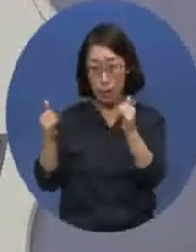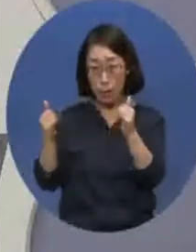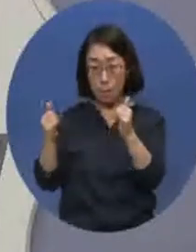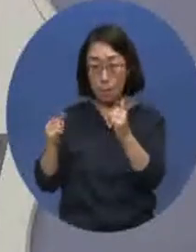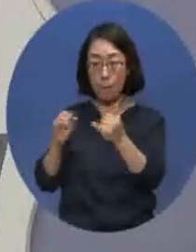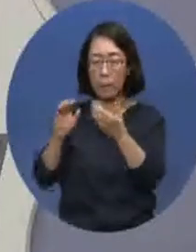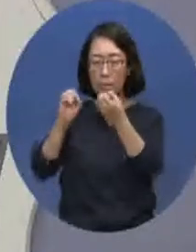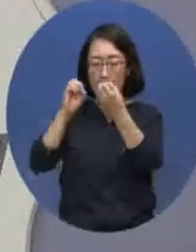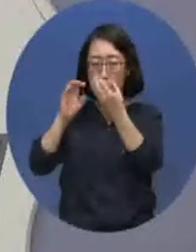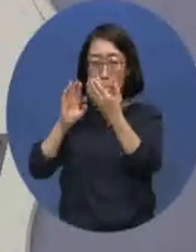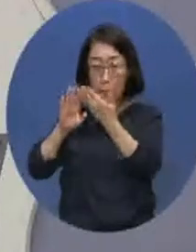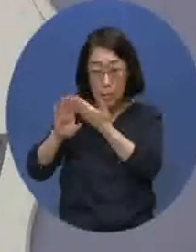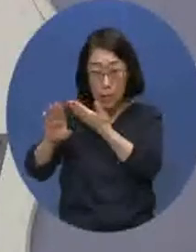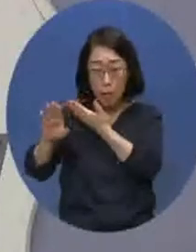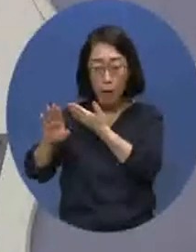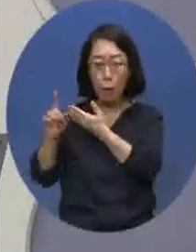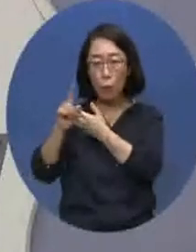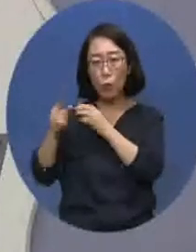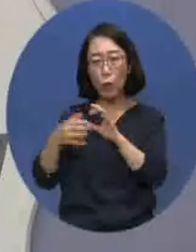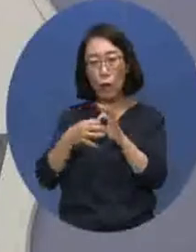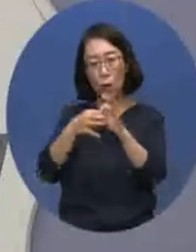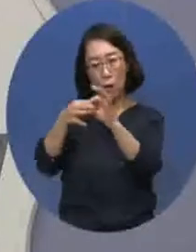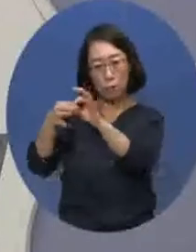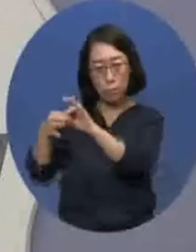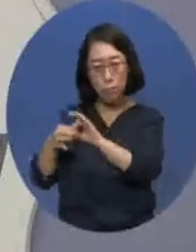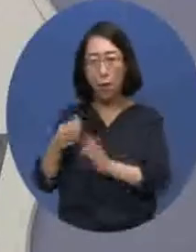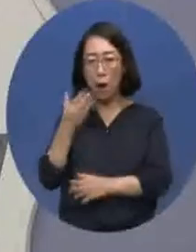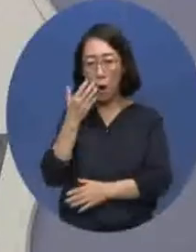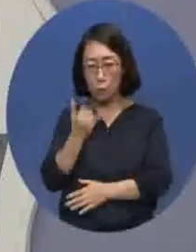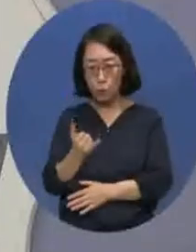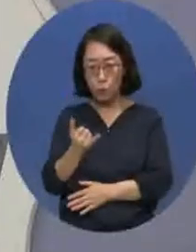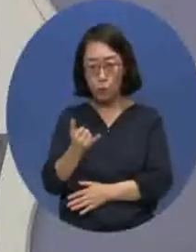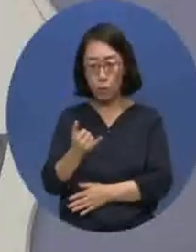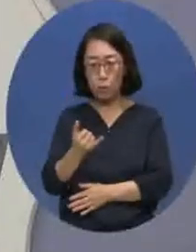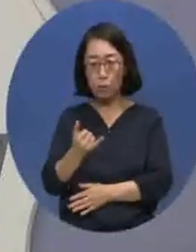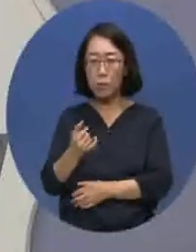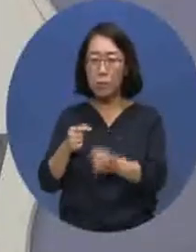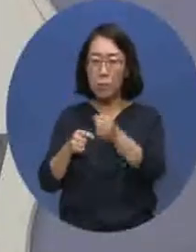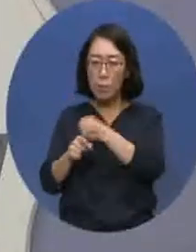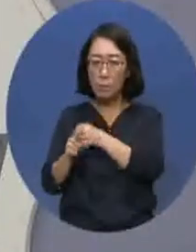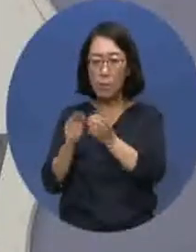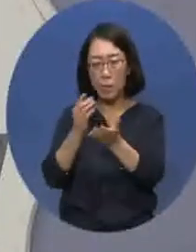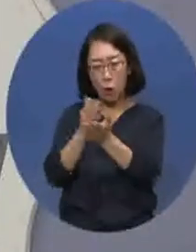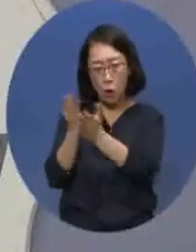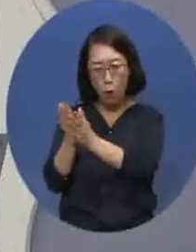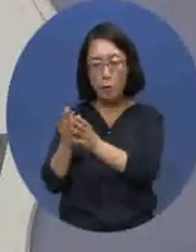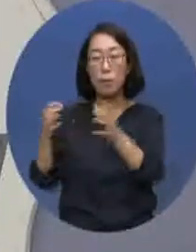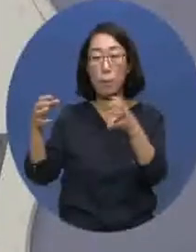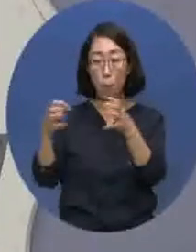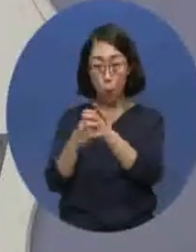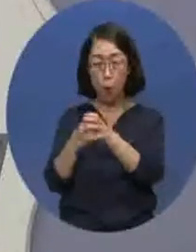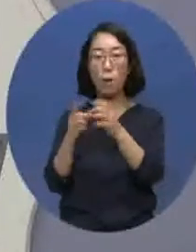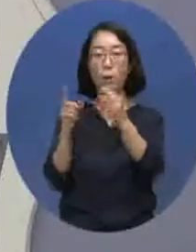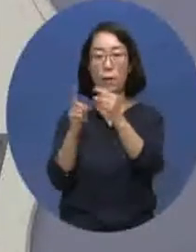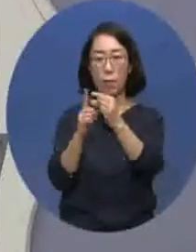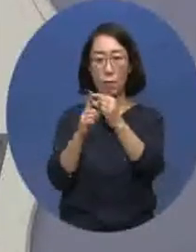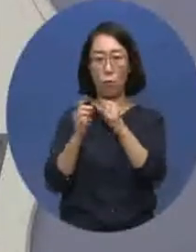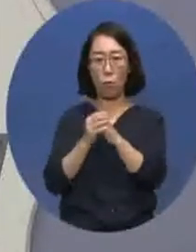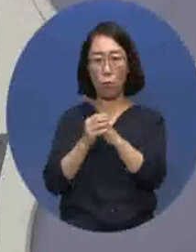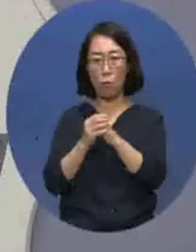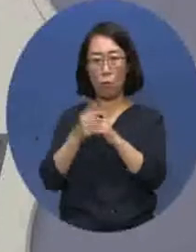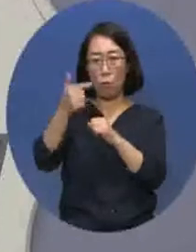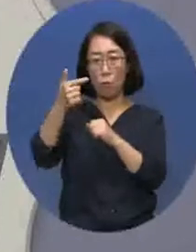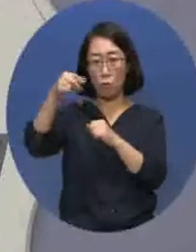미래와 우리가 어떻게 공존할 것이냐 라는 어떤 그런 중의적인 는 뜻을 갖고 있는 단어입니다 그 뉴